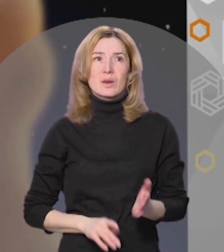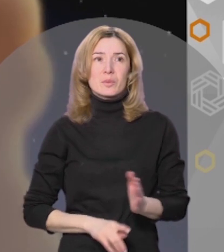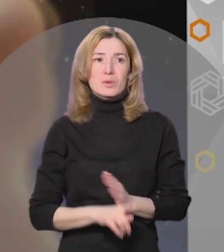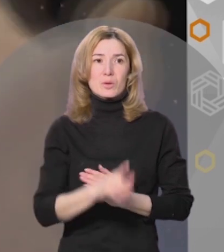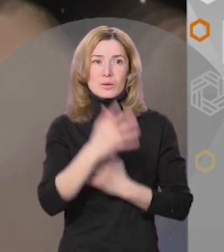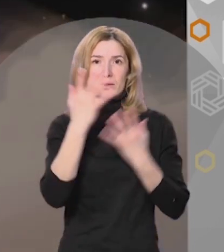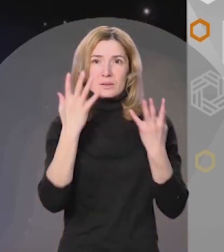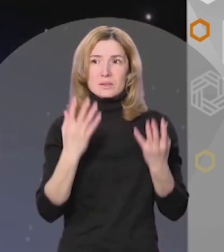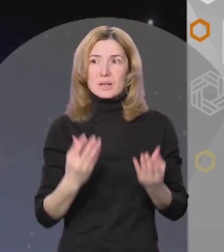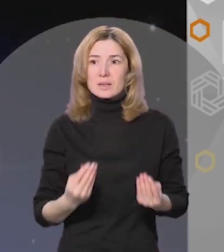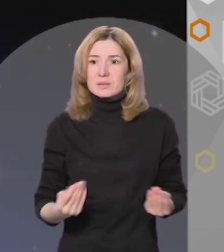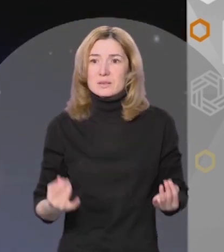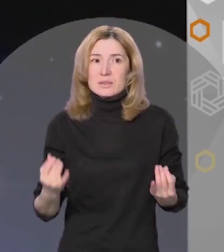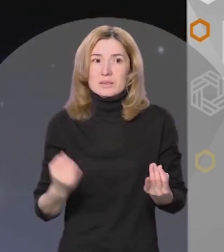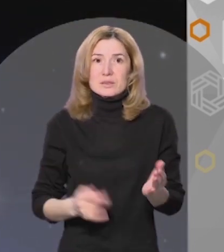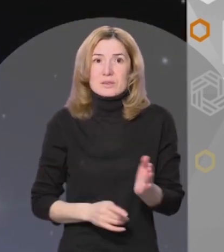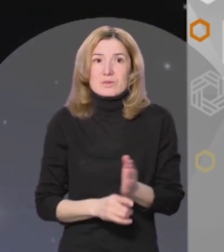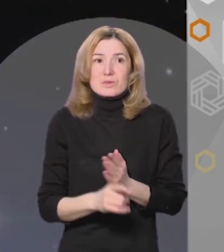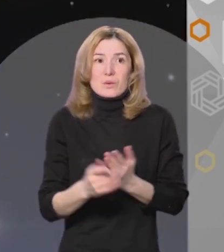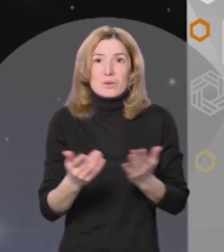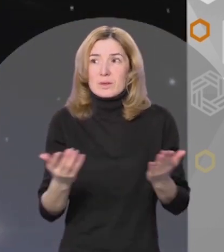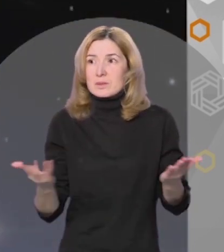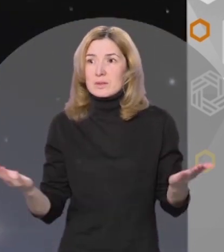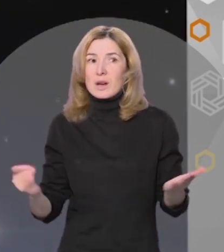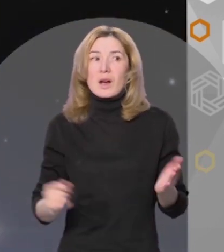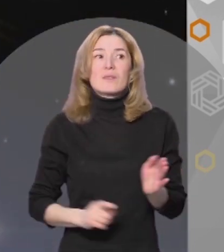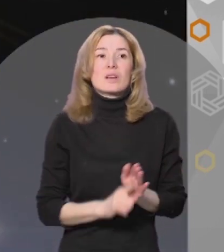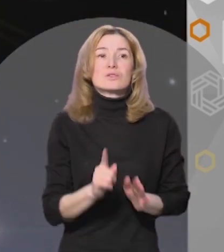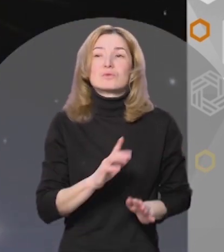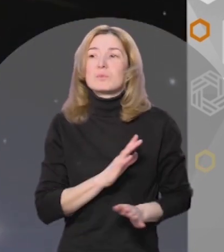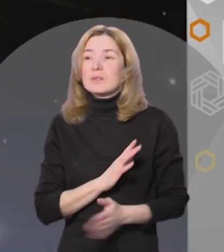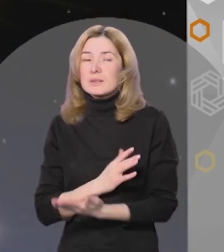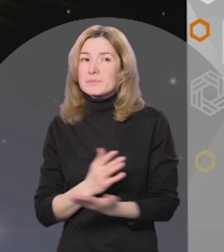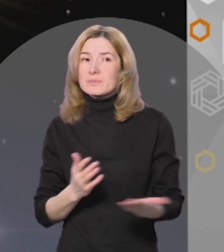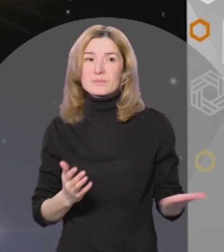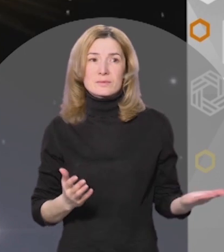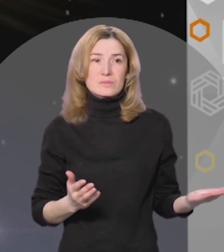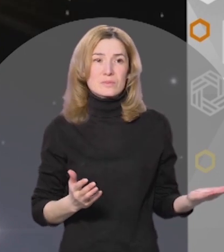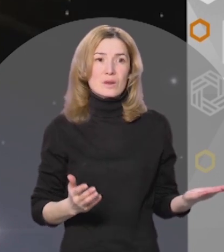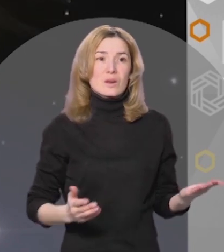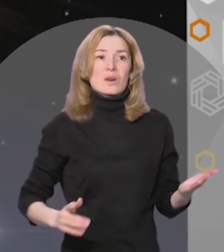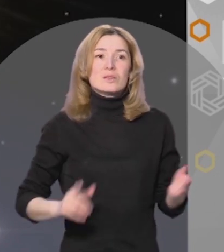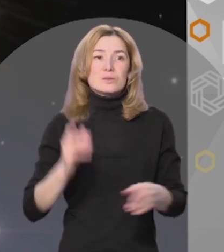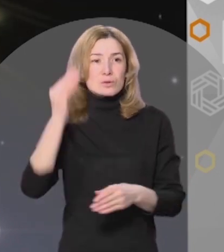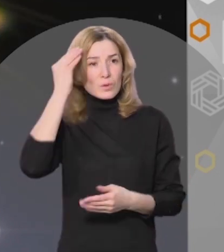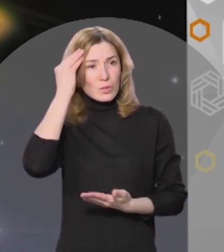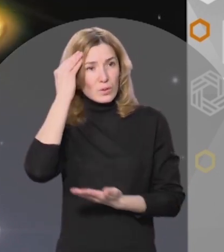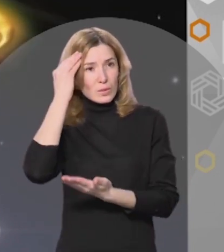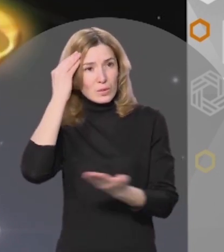Приходит день, и солнце всходит снова. А что вначале было? Было